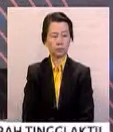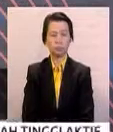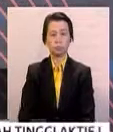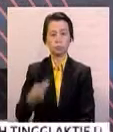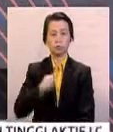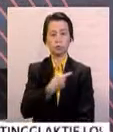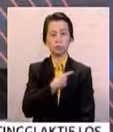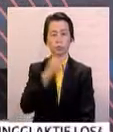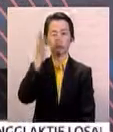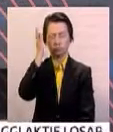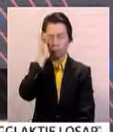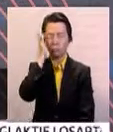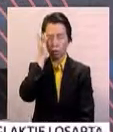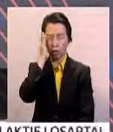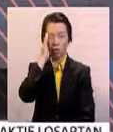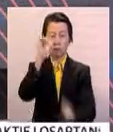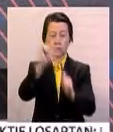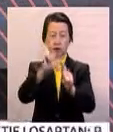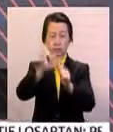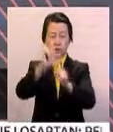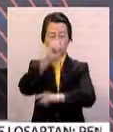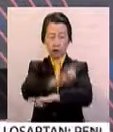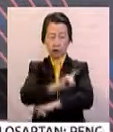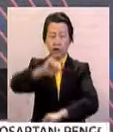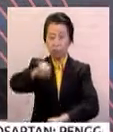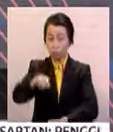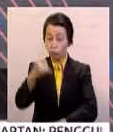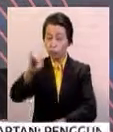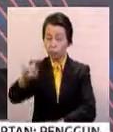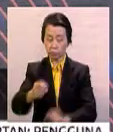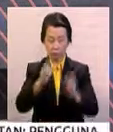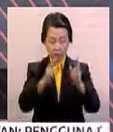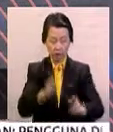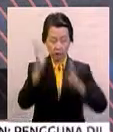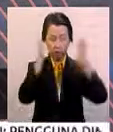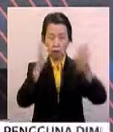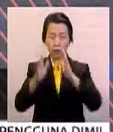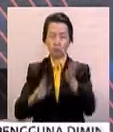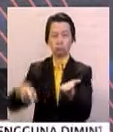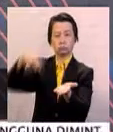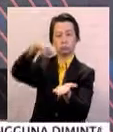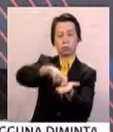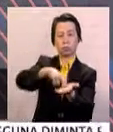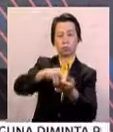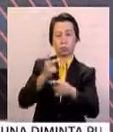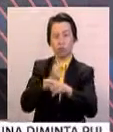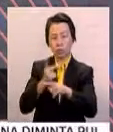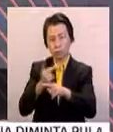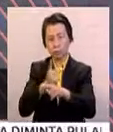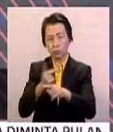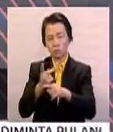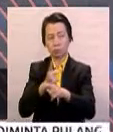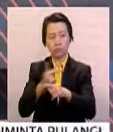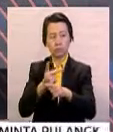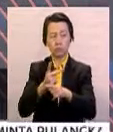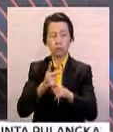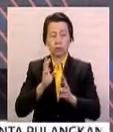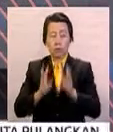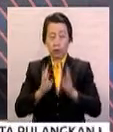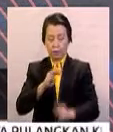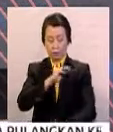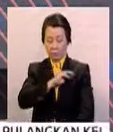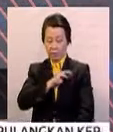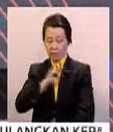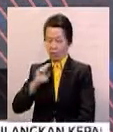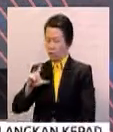Kita sedar, setiap hari jutaan rakyat Malaysia memilih sistem pengangkutan awam, walaupun Menteri Lok katakan